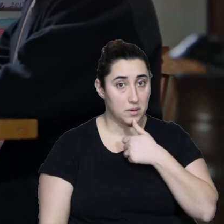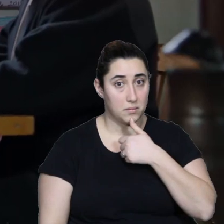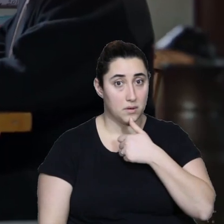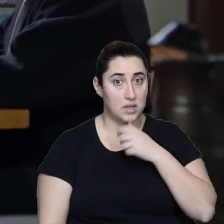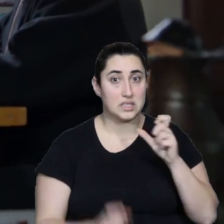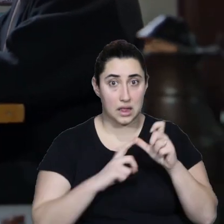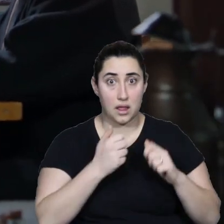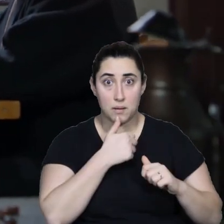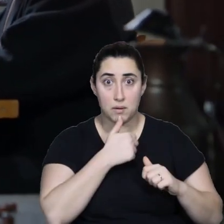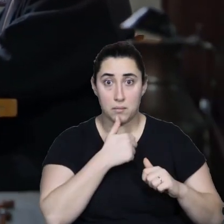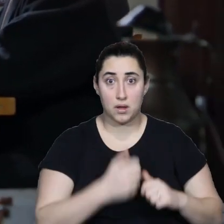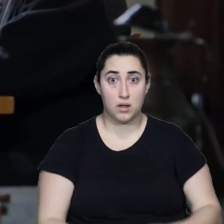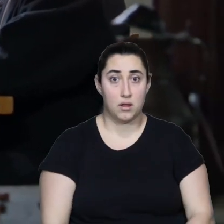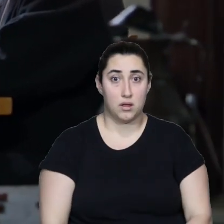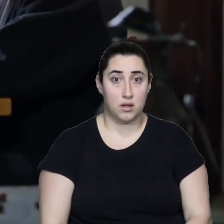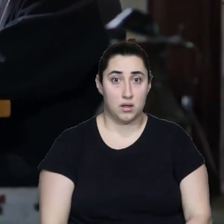Settar baba.